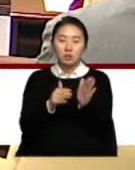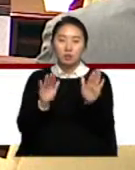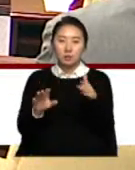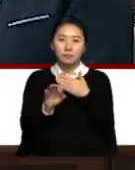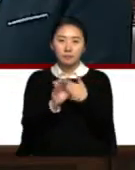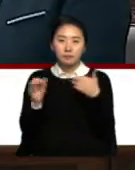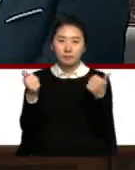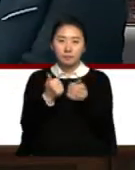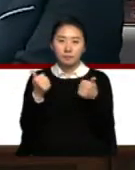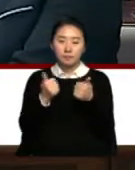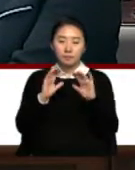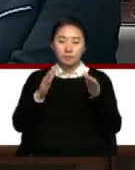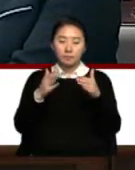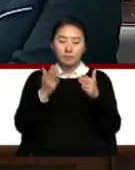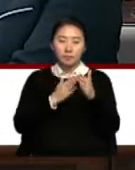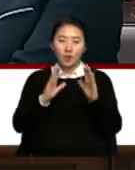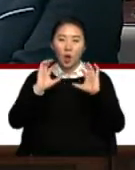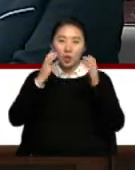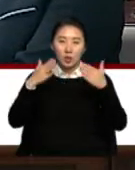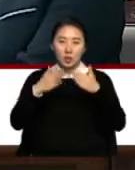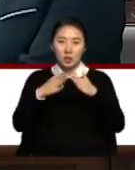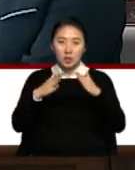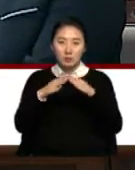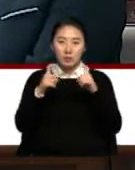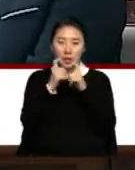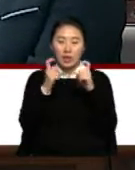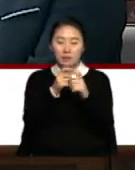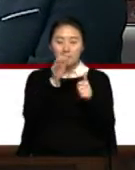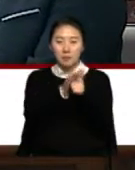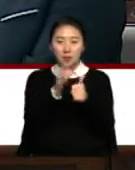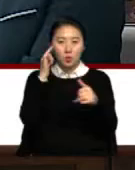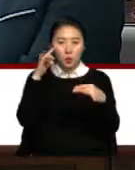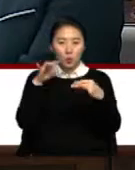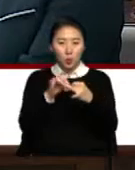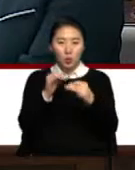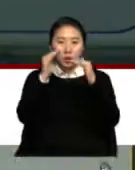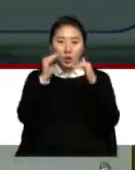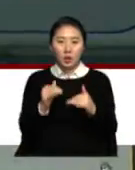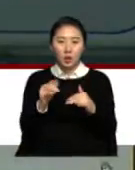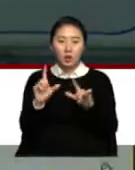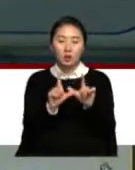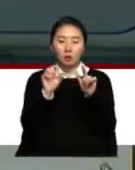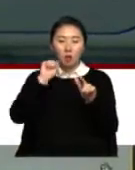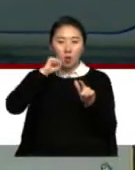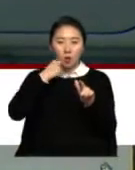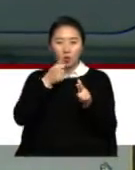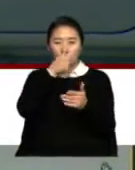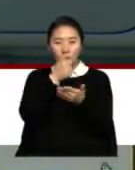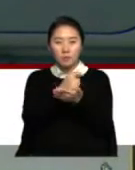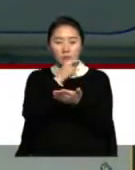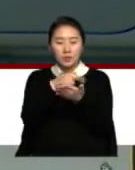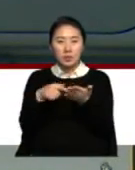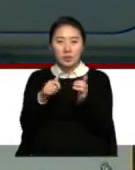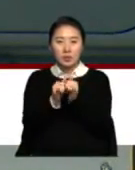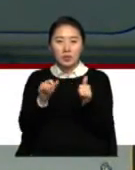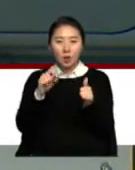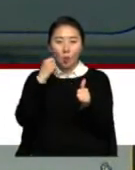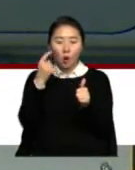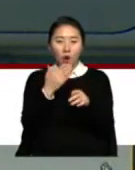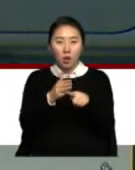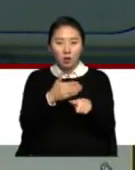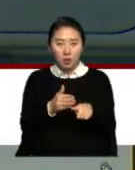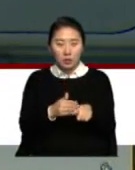이번 임시회에서는 국공립 다윗 어린이집의 민간 위탁에 관한 동의안과 생계가 어려운 범죄 피해자에게 월세를